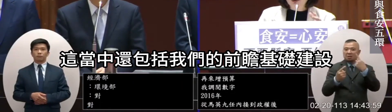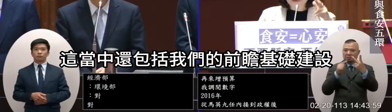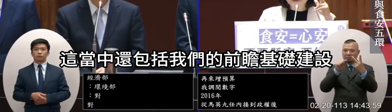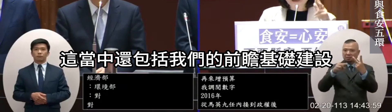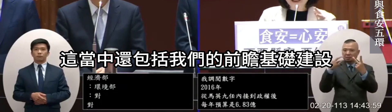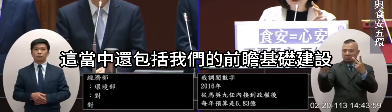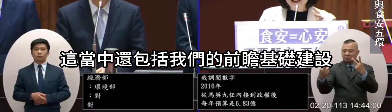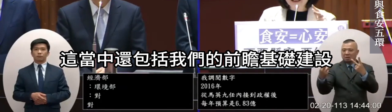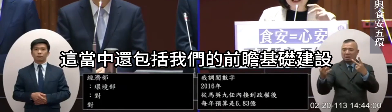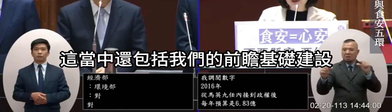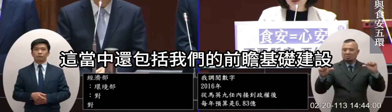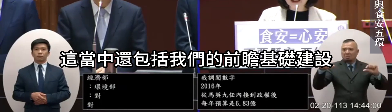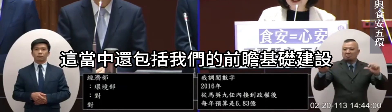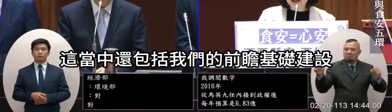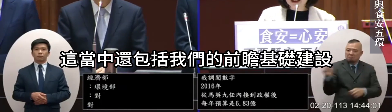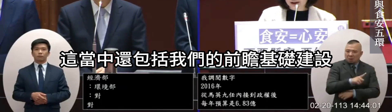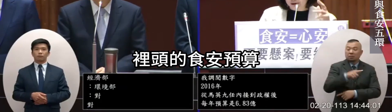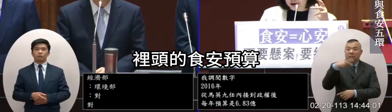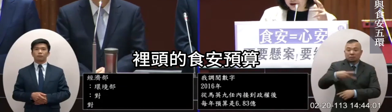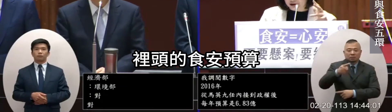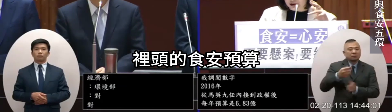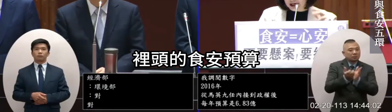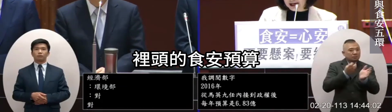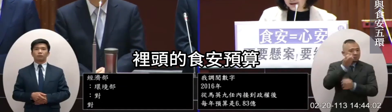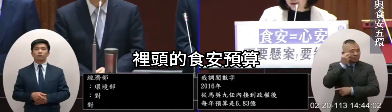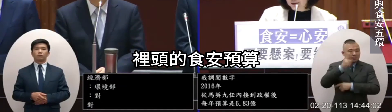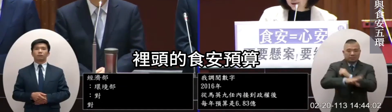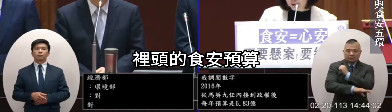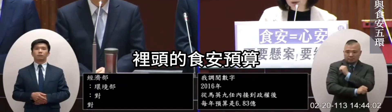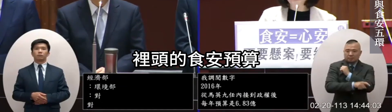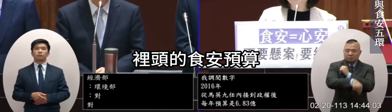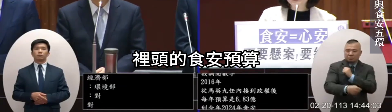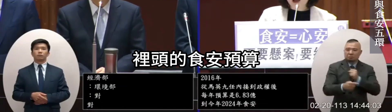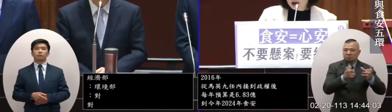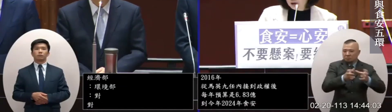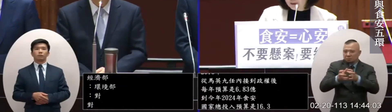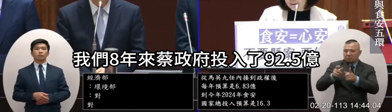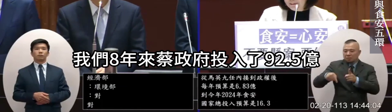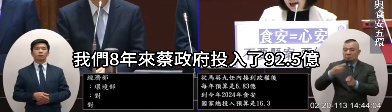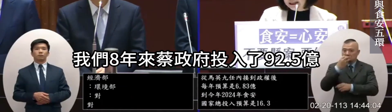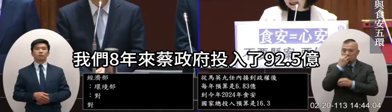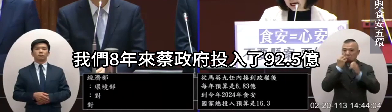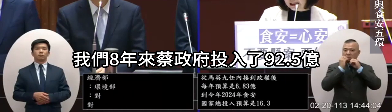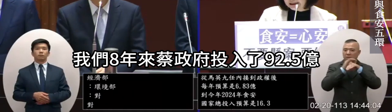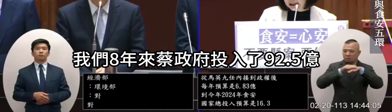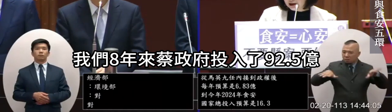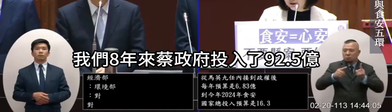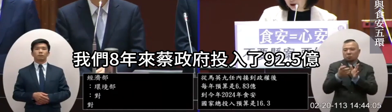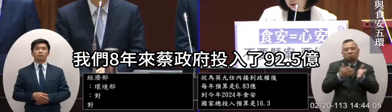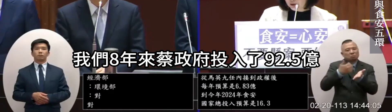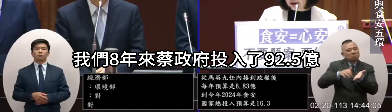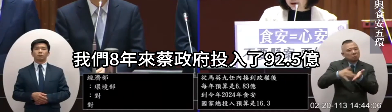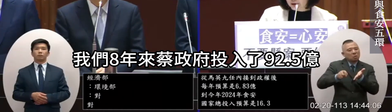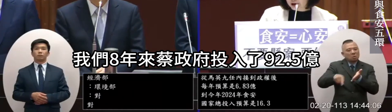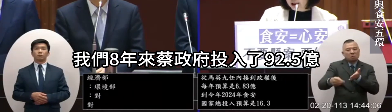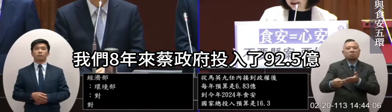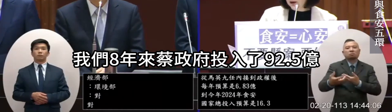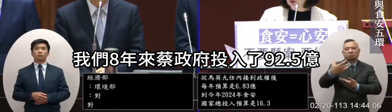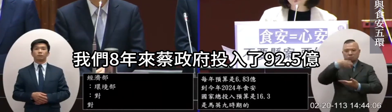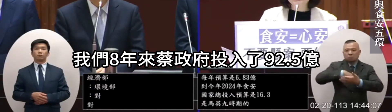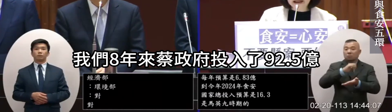括我们的前瞻基础建设里头的食安预算。我们八年来，蔡政府投入